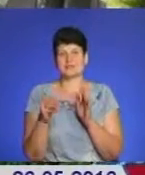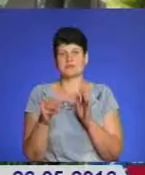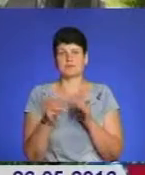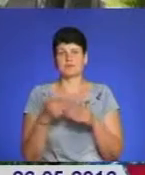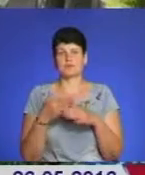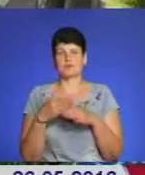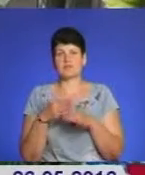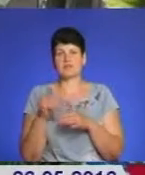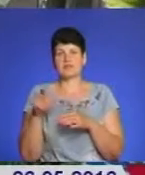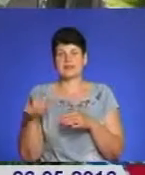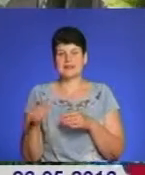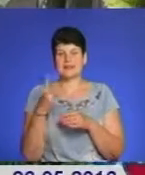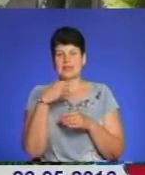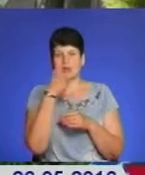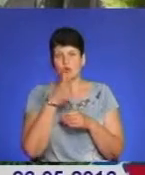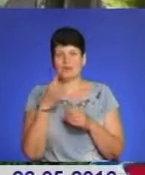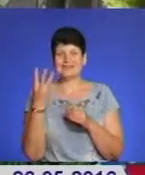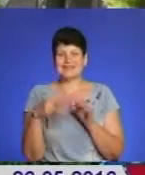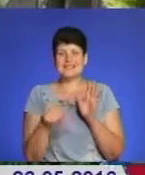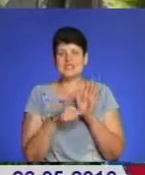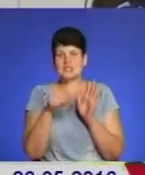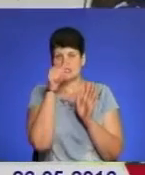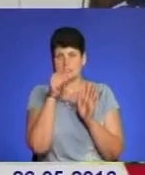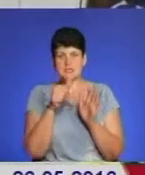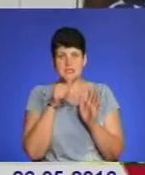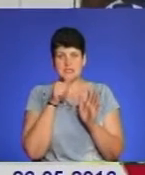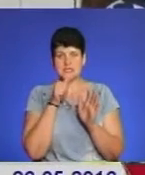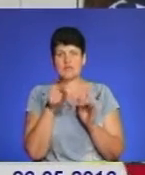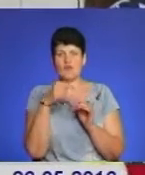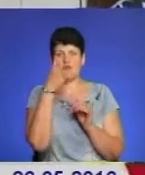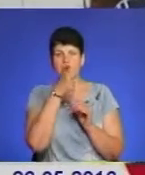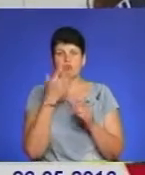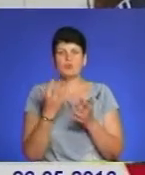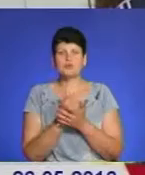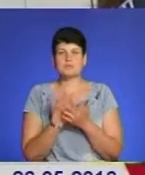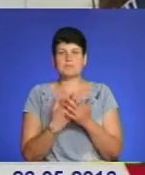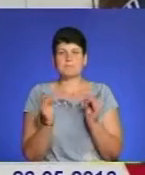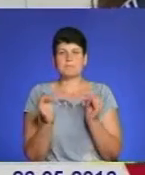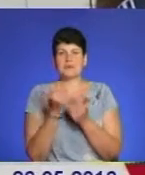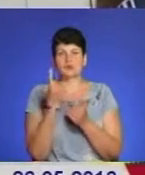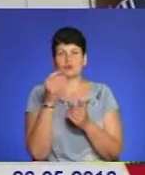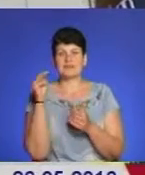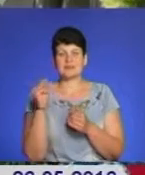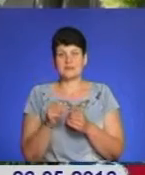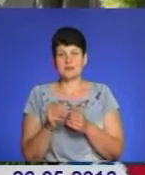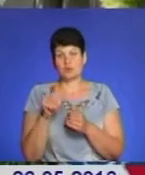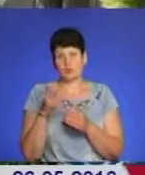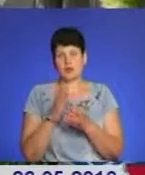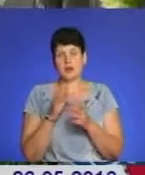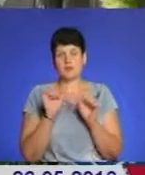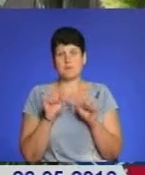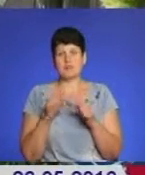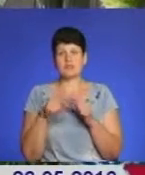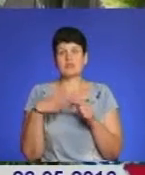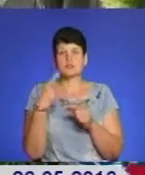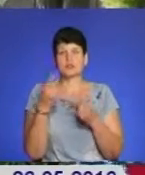на 3 роки помісячно, на 36 місяців, там виходить в рік менше 1000 гривень. З розбивкою, але людина має право на